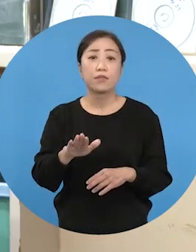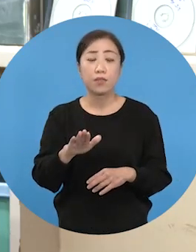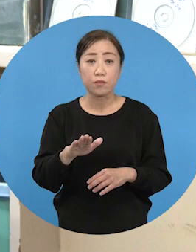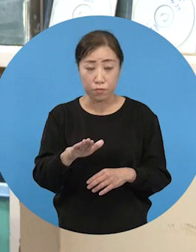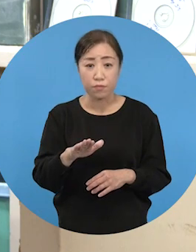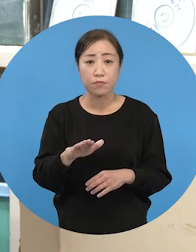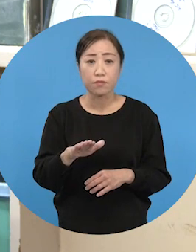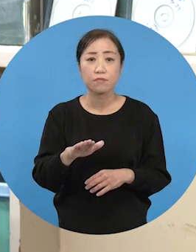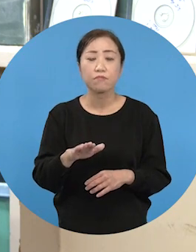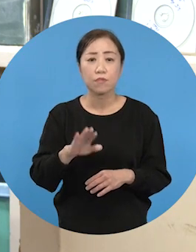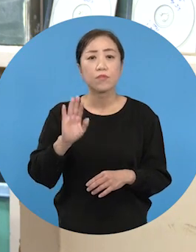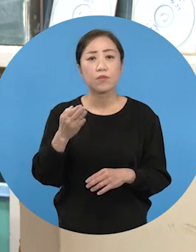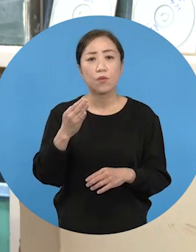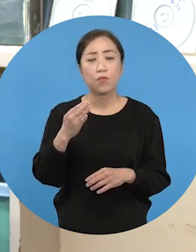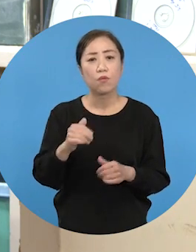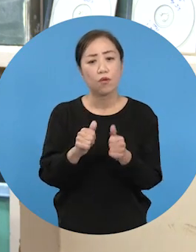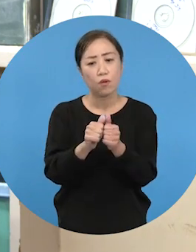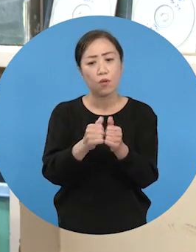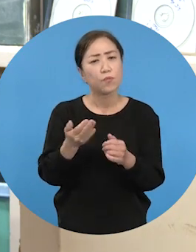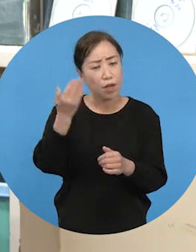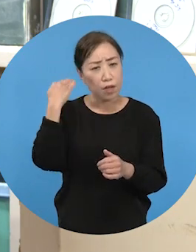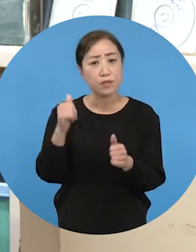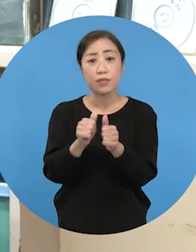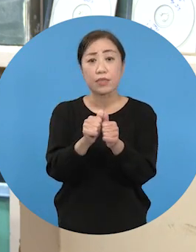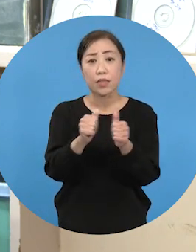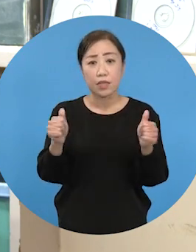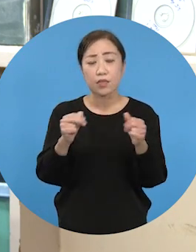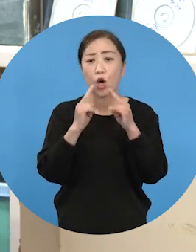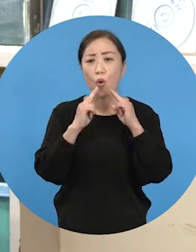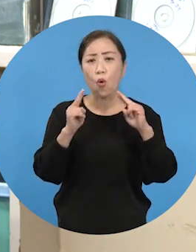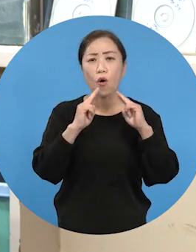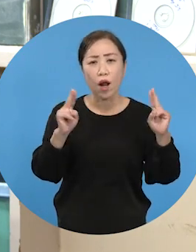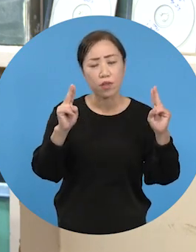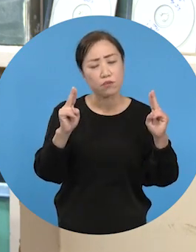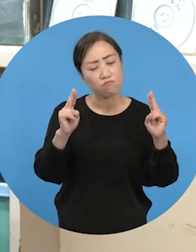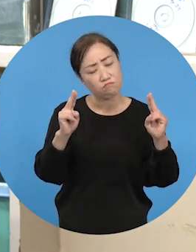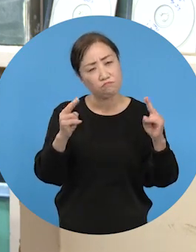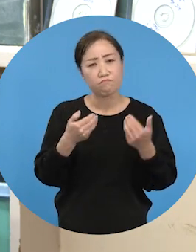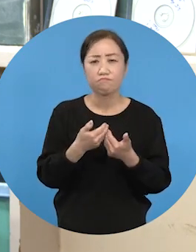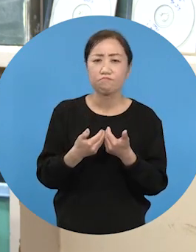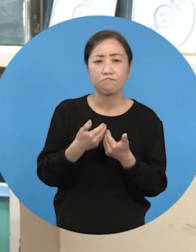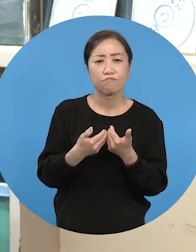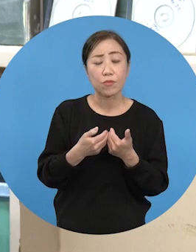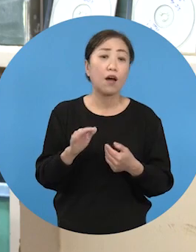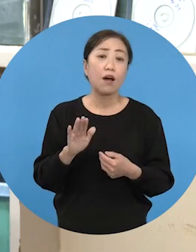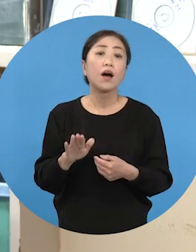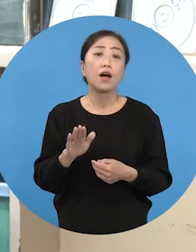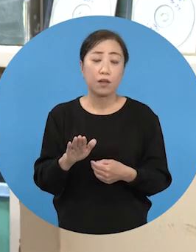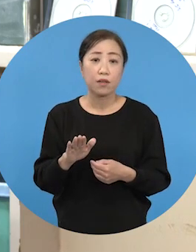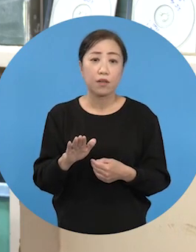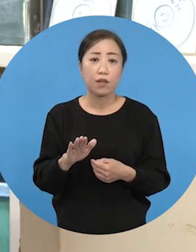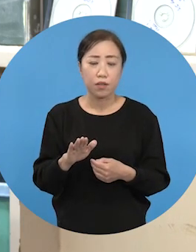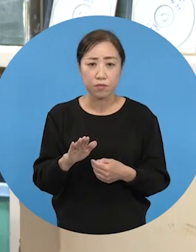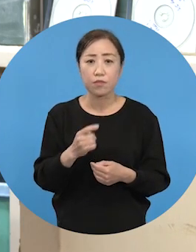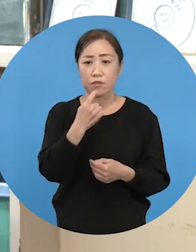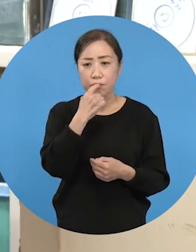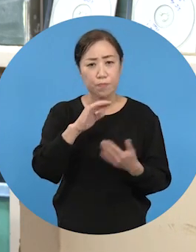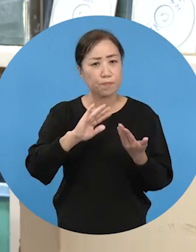はあったんですよ。でも男の子がコーラスをやるっていう感覚